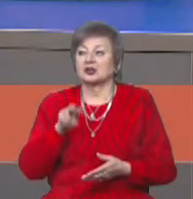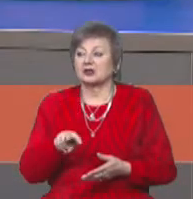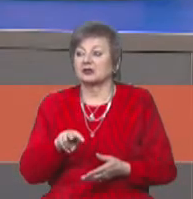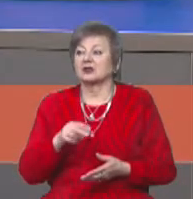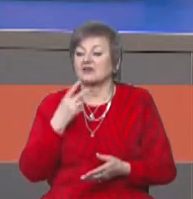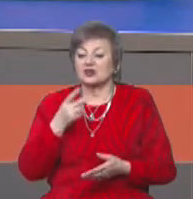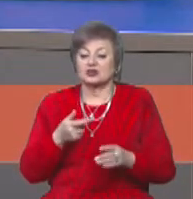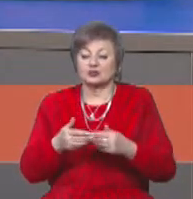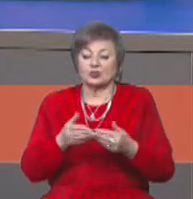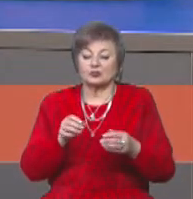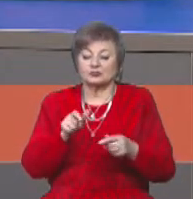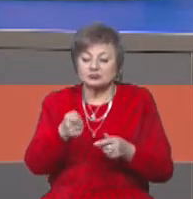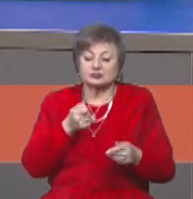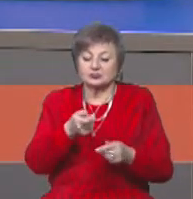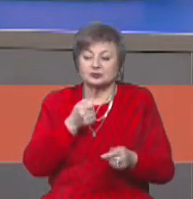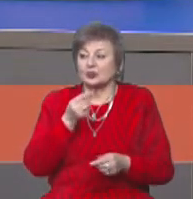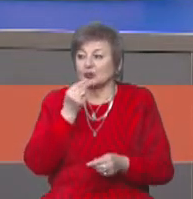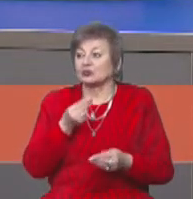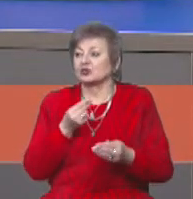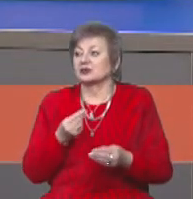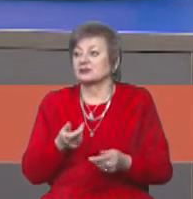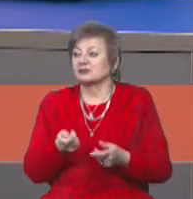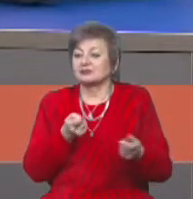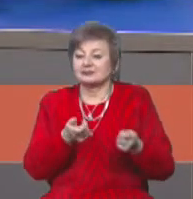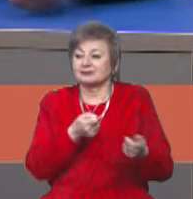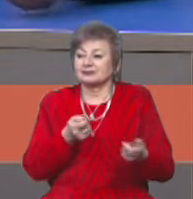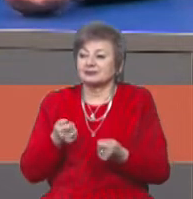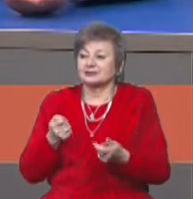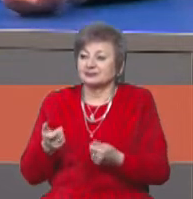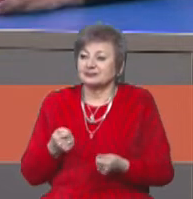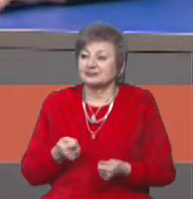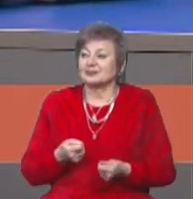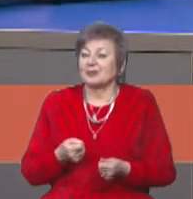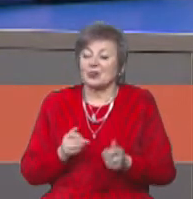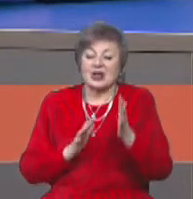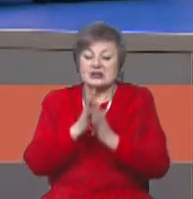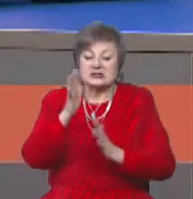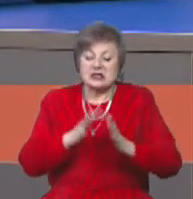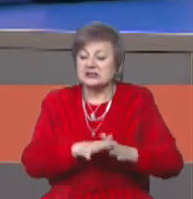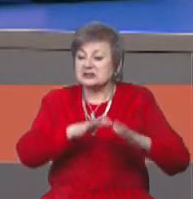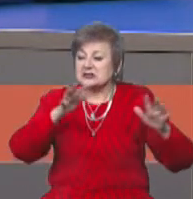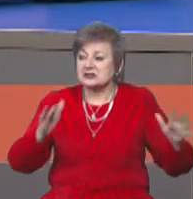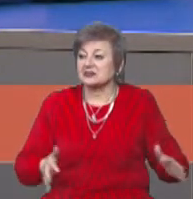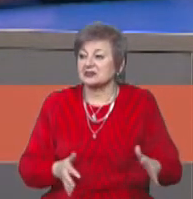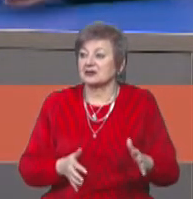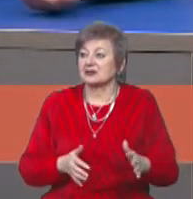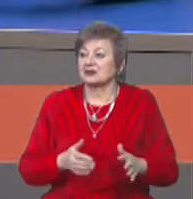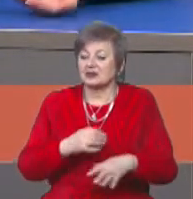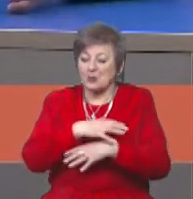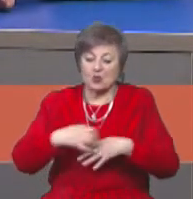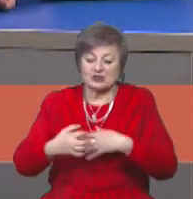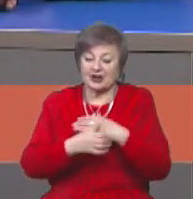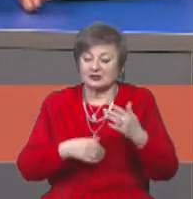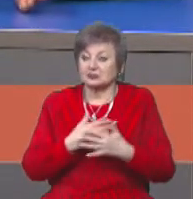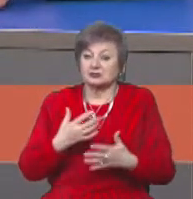руками єжевіку і хміль. Ото зараз ти якого йде на тому місці. Руки були отак от ободрені. Ну ми